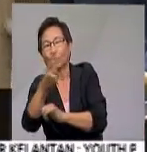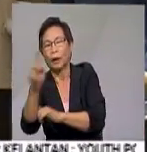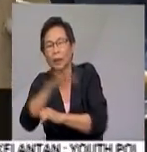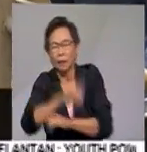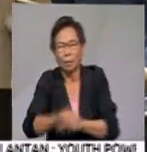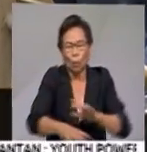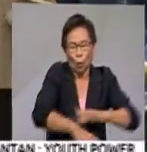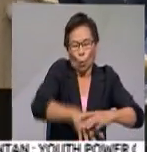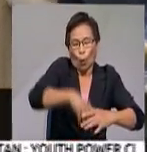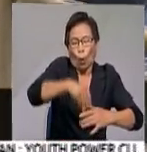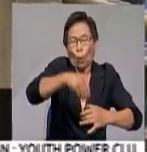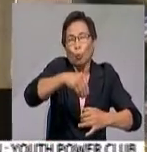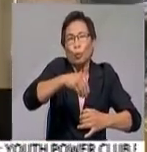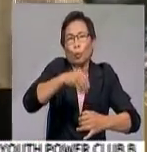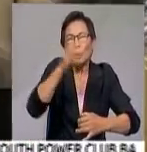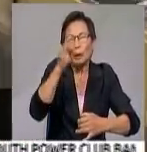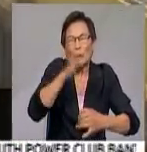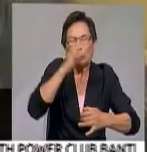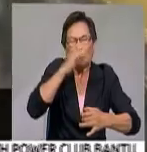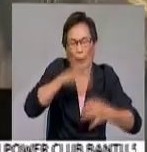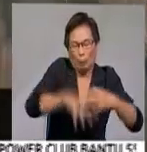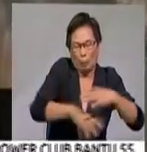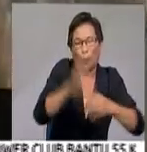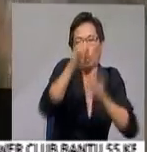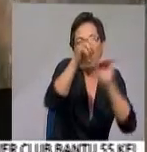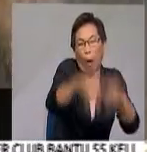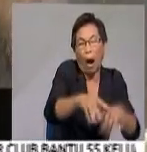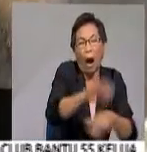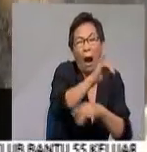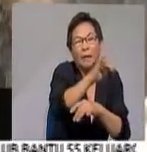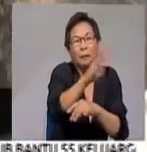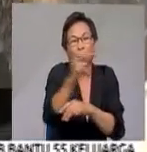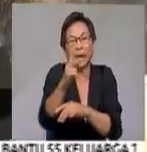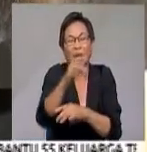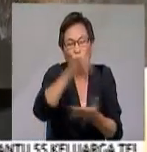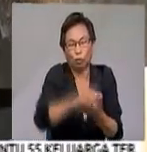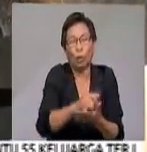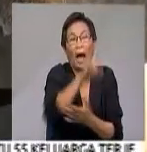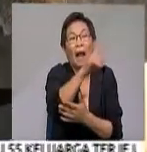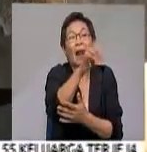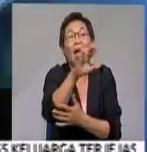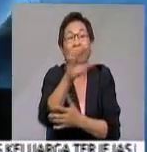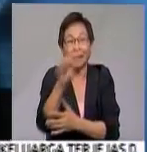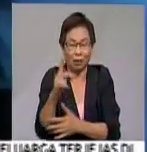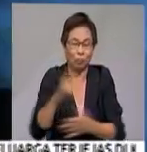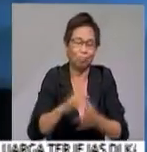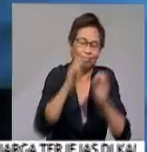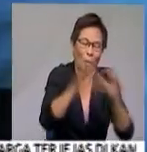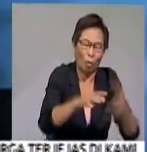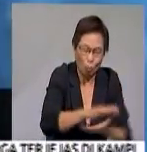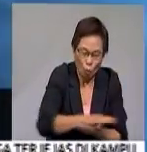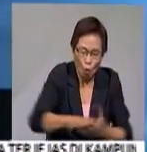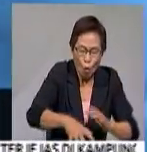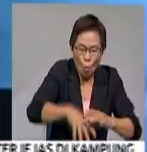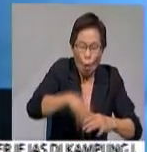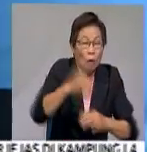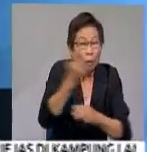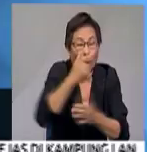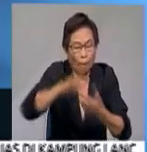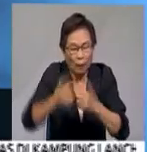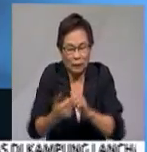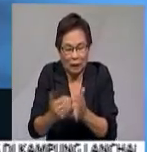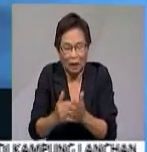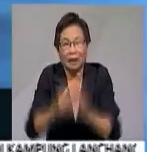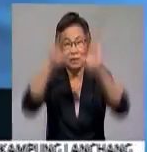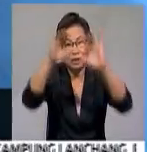menyedut bahan disyaki sisa berjadual yang dibuang ke dalam LRK tersebut. Bagi mengelakkan masalah tidak berulang, beberapa